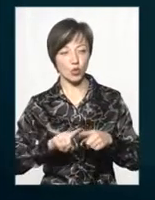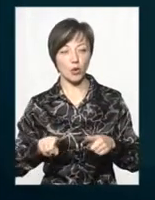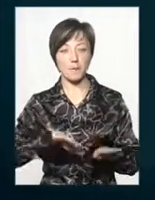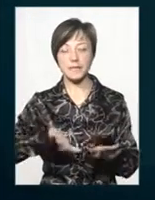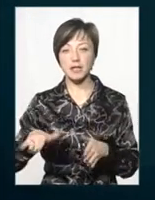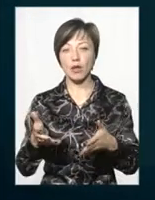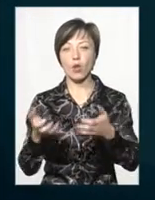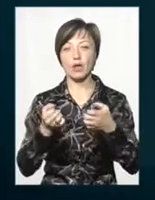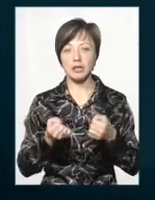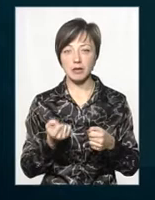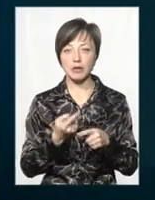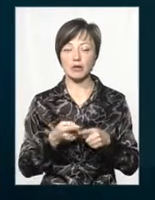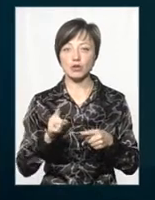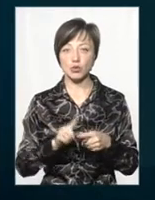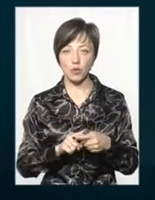після отримання